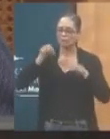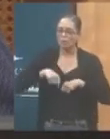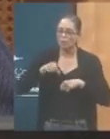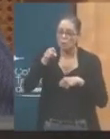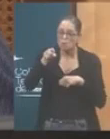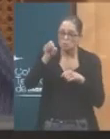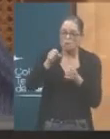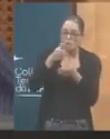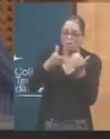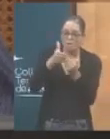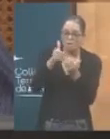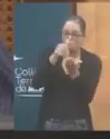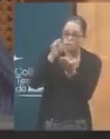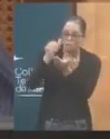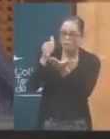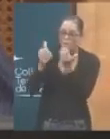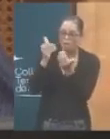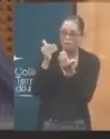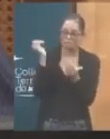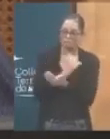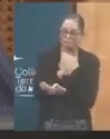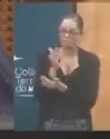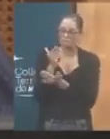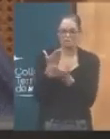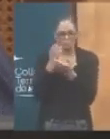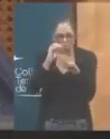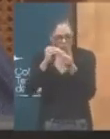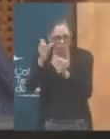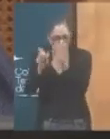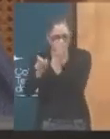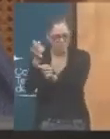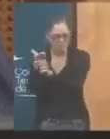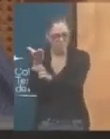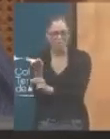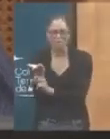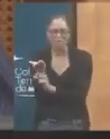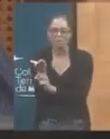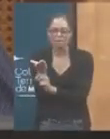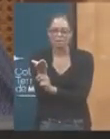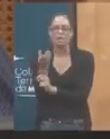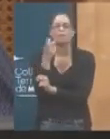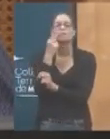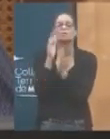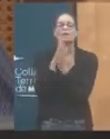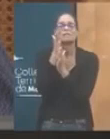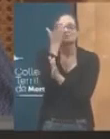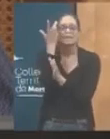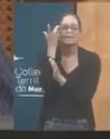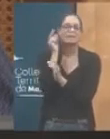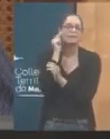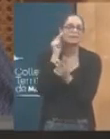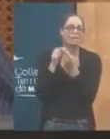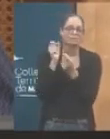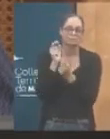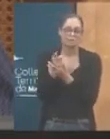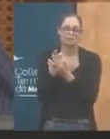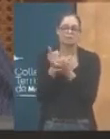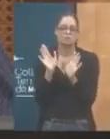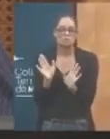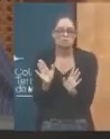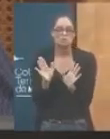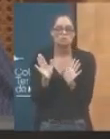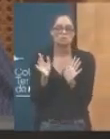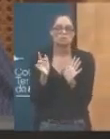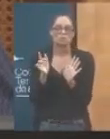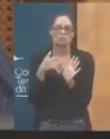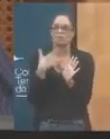d'être remplacés d'un jour à l'autre. Donc c'est un problème de personnel. Donc, M. Marie-Sainte, sur ce point-là, je pense que j'éviterai de faire